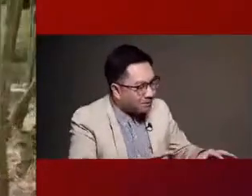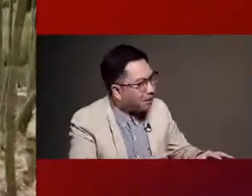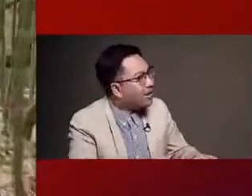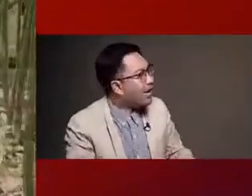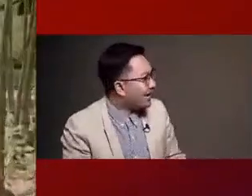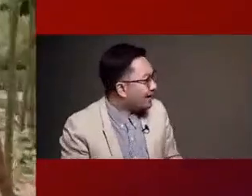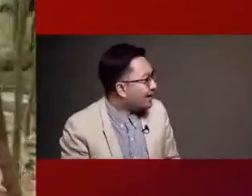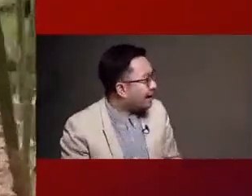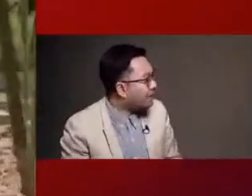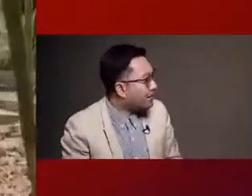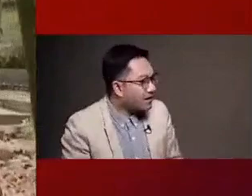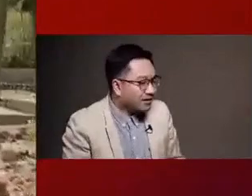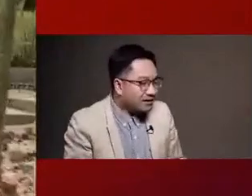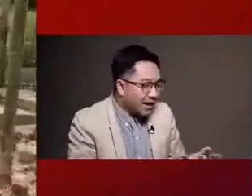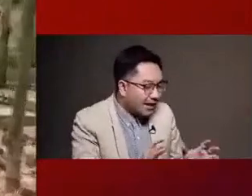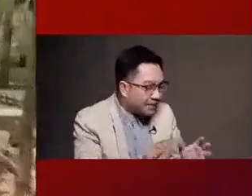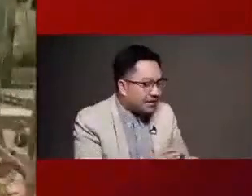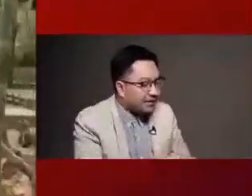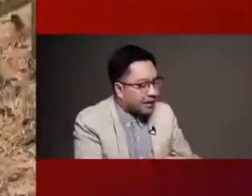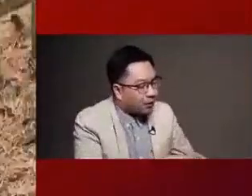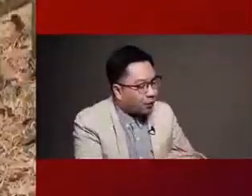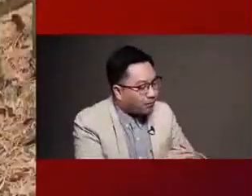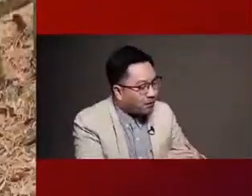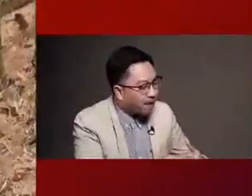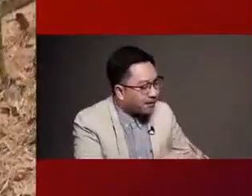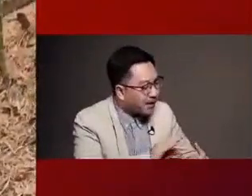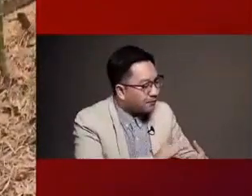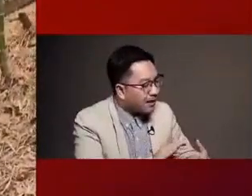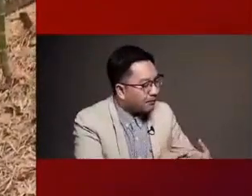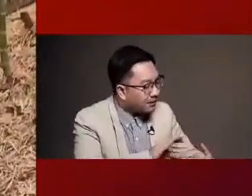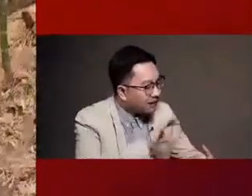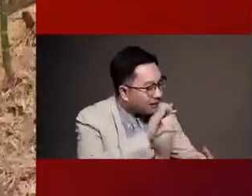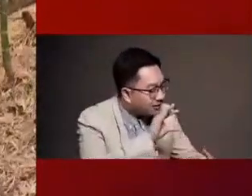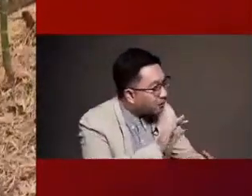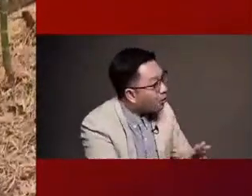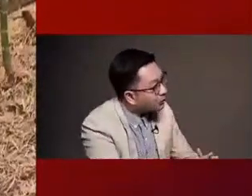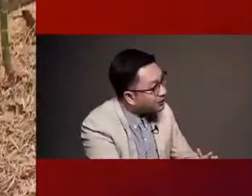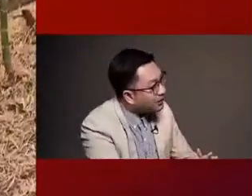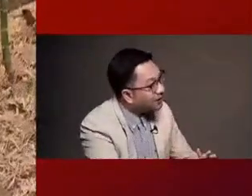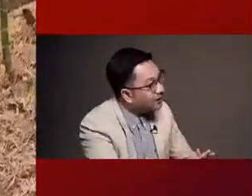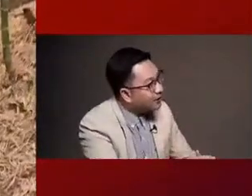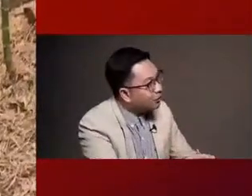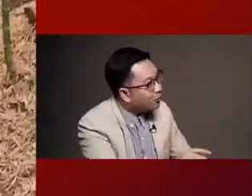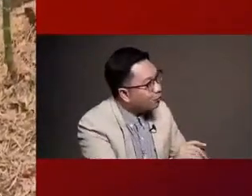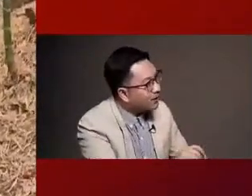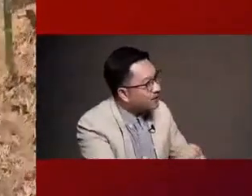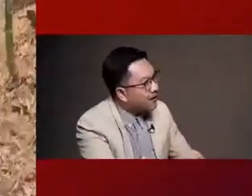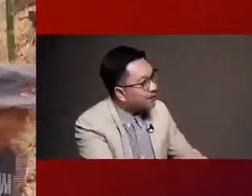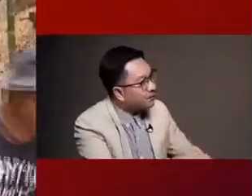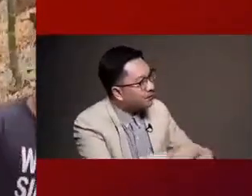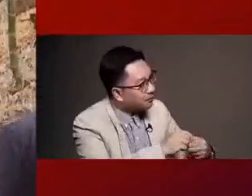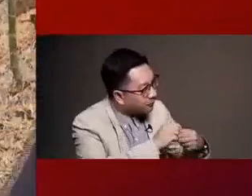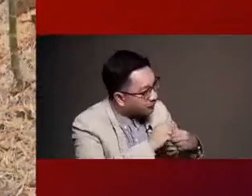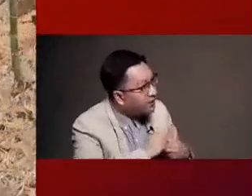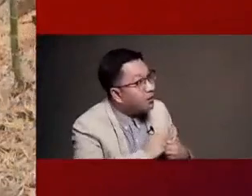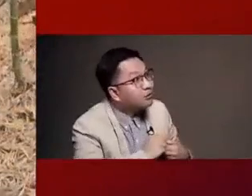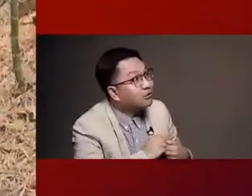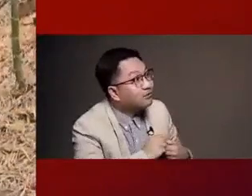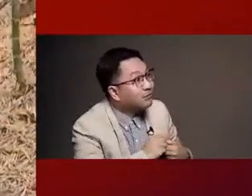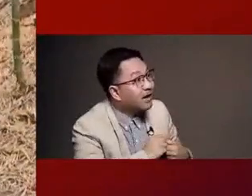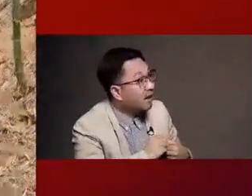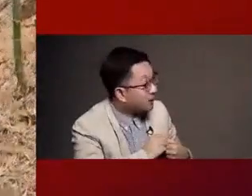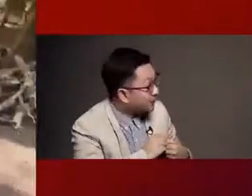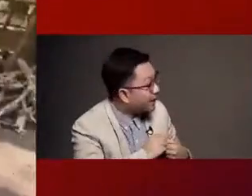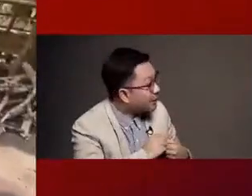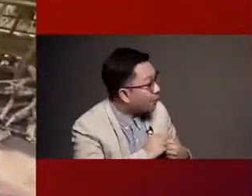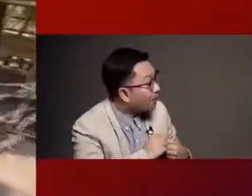เนี่ยมันไม่ค่อยเห็นนะครับคือในอดีตเนี่ยคนพม่าจะเทน้ำหนักไปที่เดโมคราซีส่วนกลุ่มชาติพันธุ์จะเป็นเฟดเดอรัลลิซึ